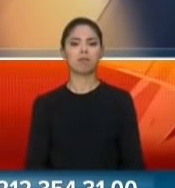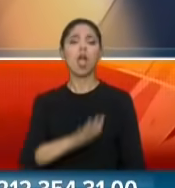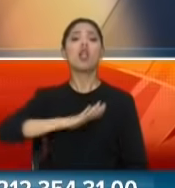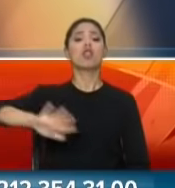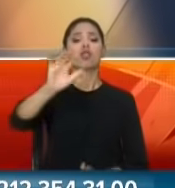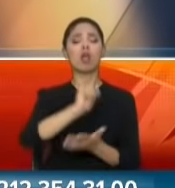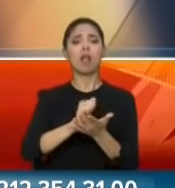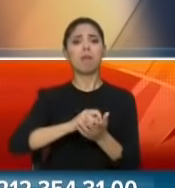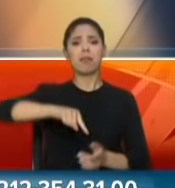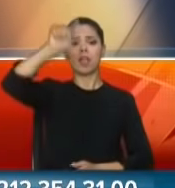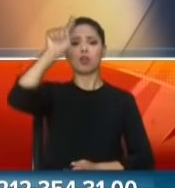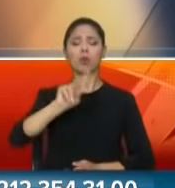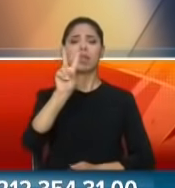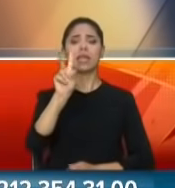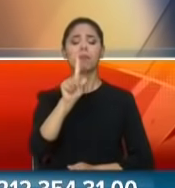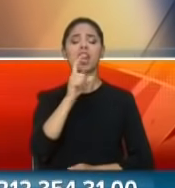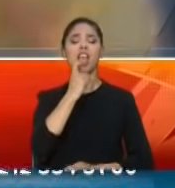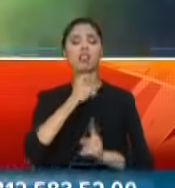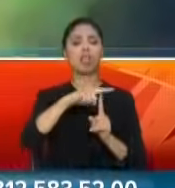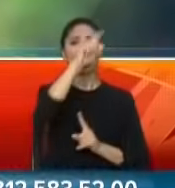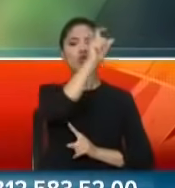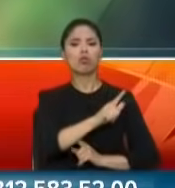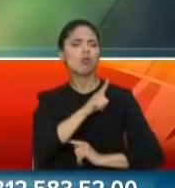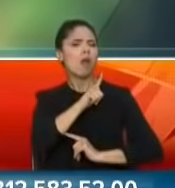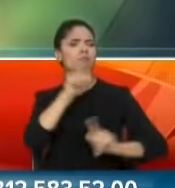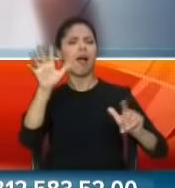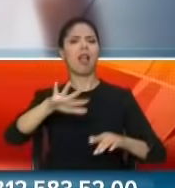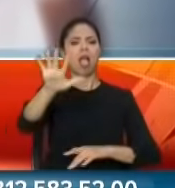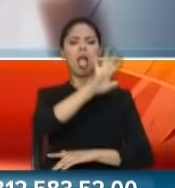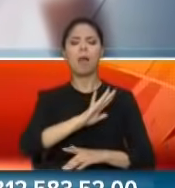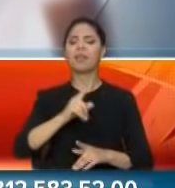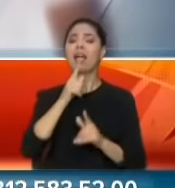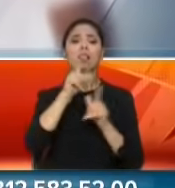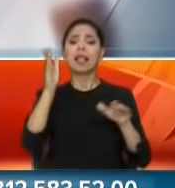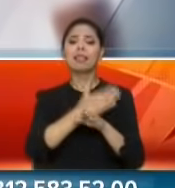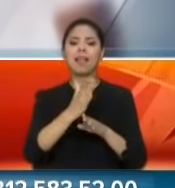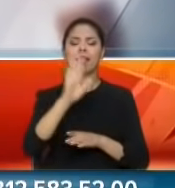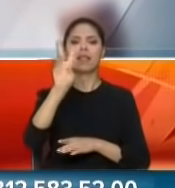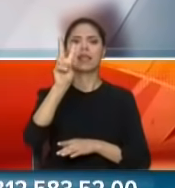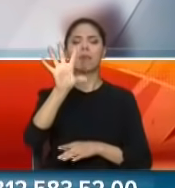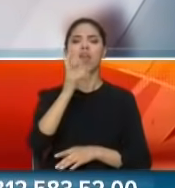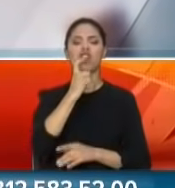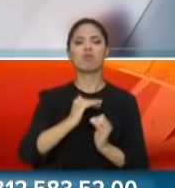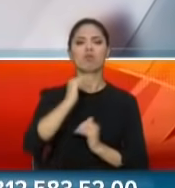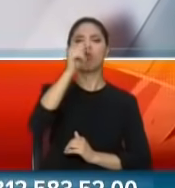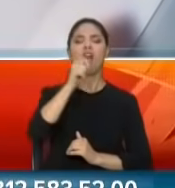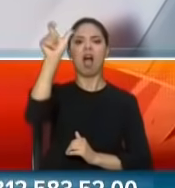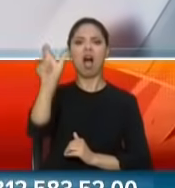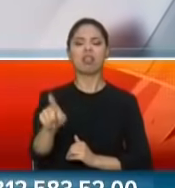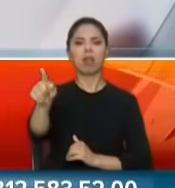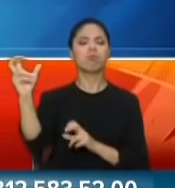Sosyal medya gün boyu 21 yaşındaki Tuğçe'nin isyanıyla çalkalandı. İsyanın nedeni kendisinden 25 yaş büyük